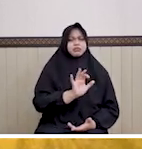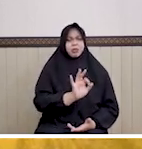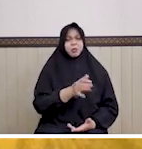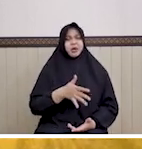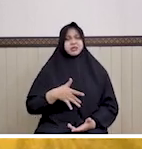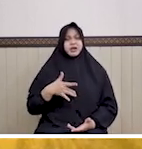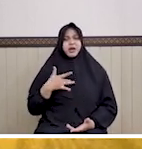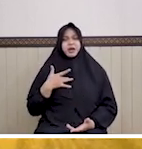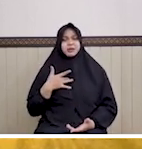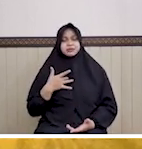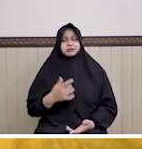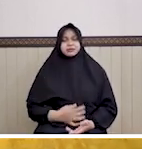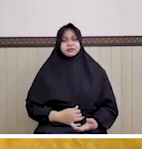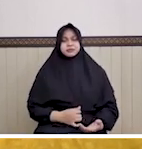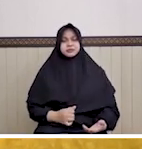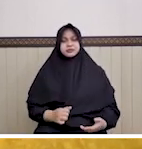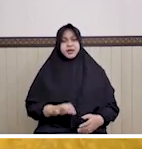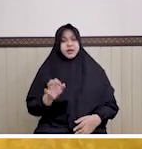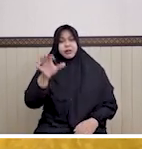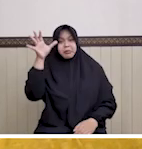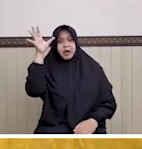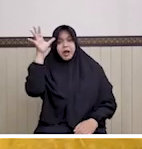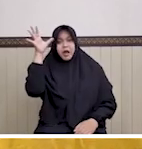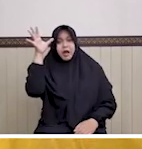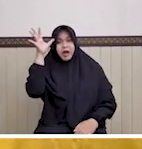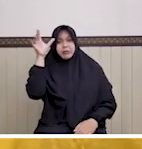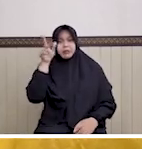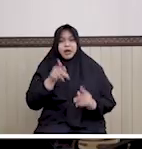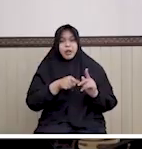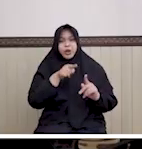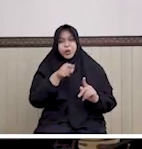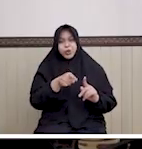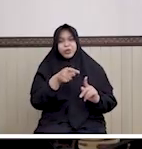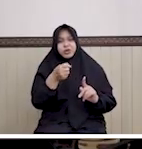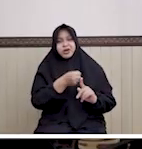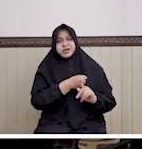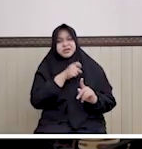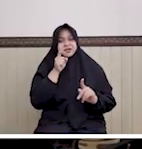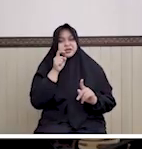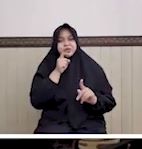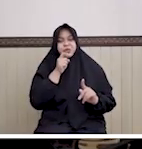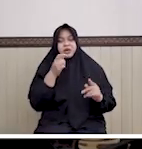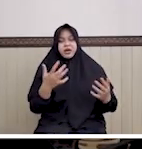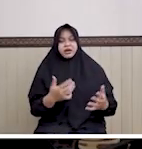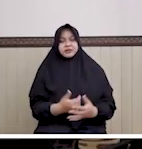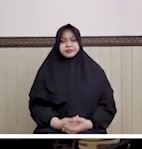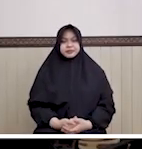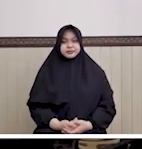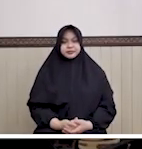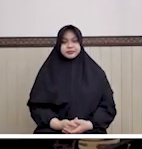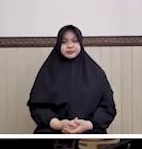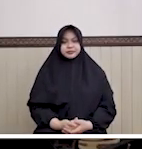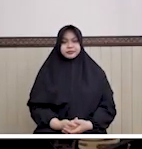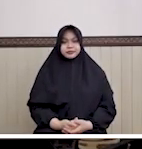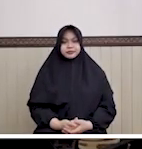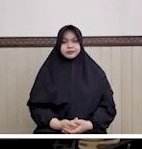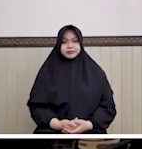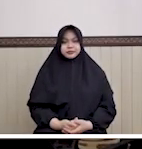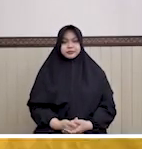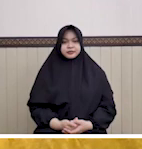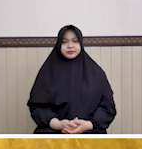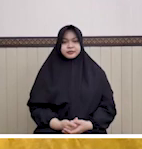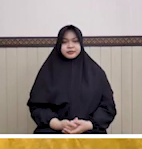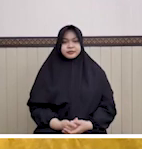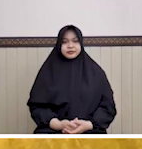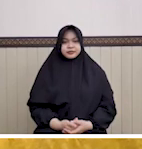merasa belum paham belum paham lah ini itu tadi